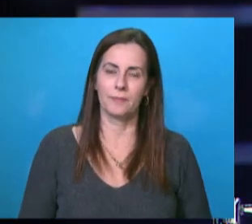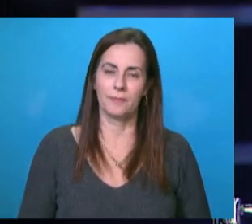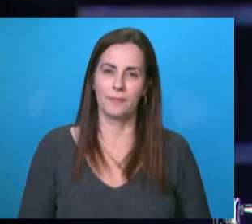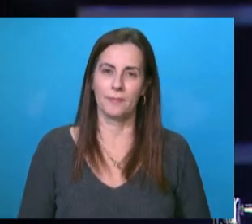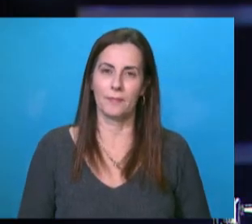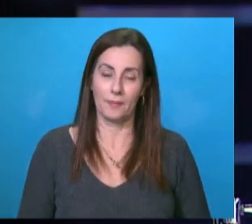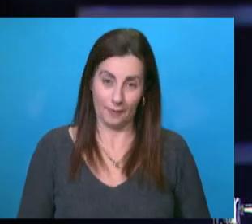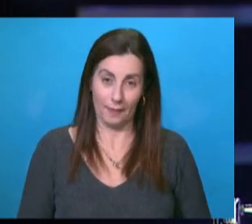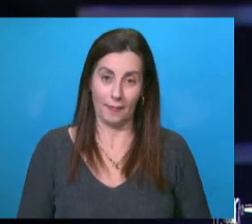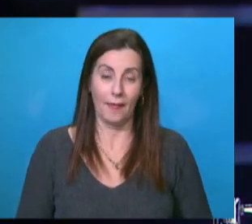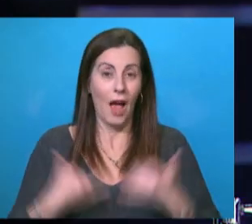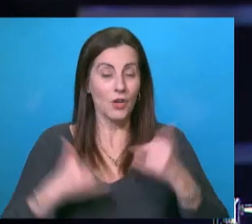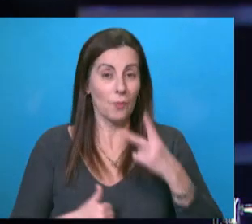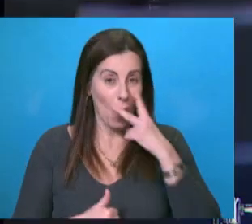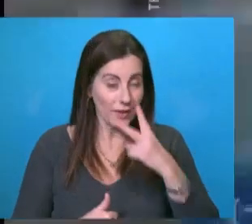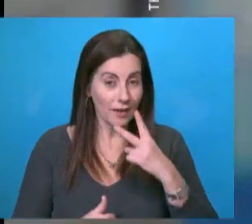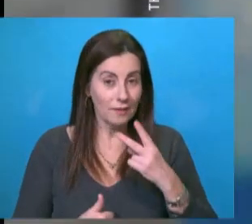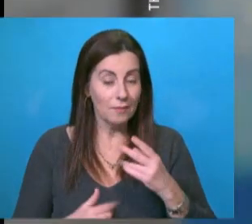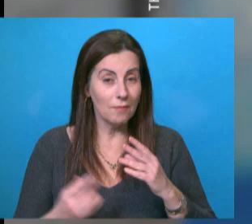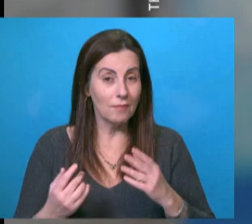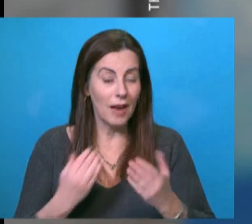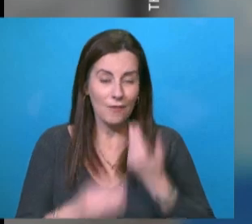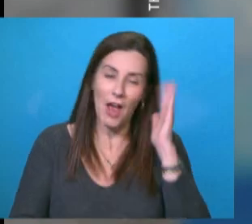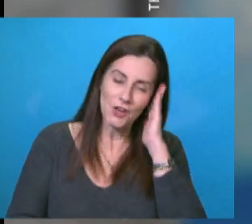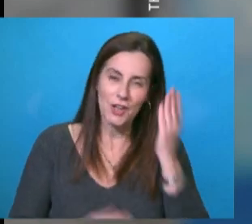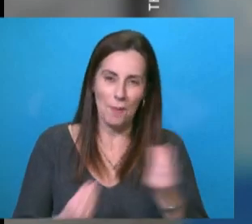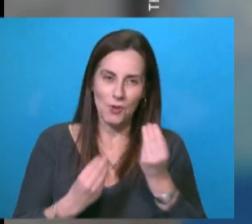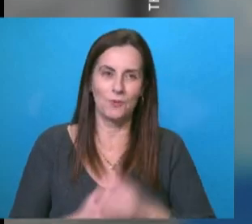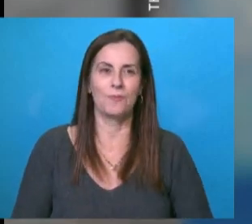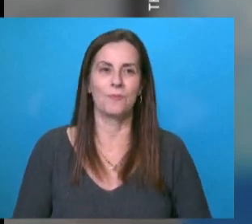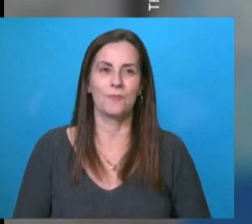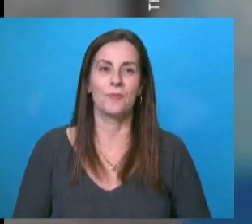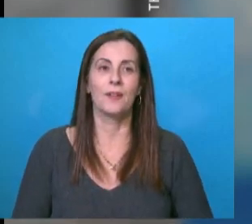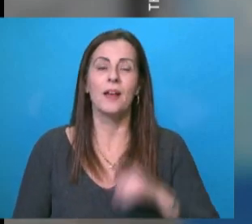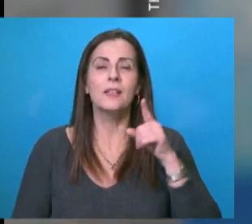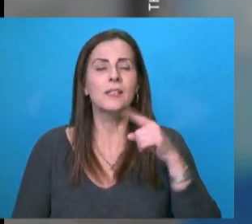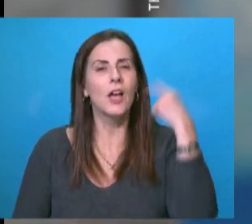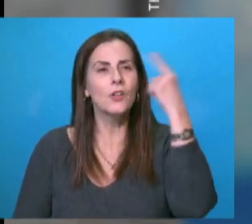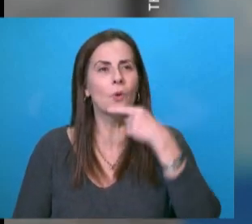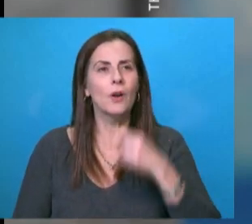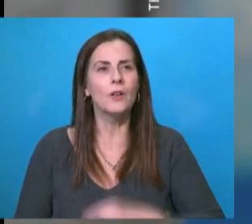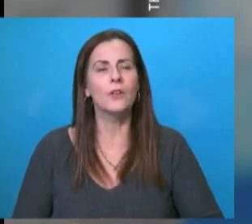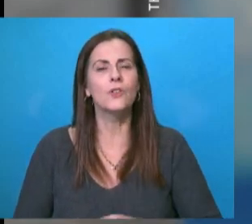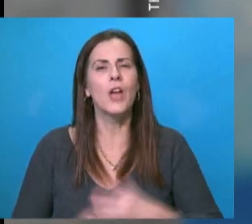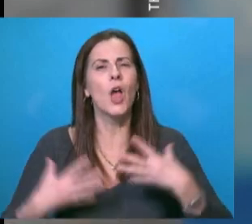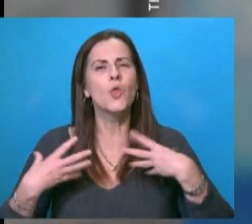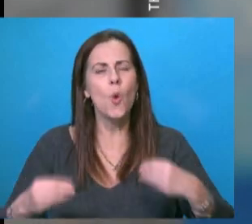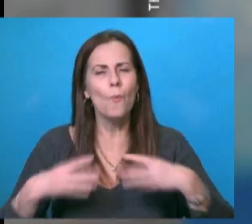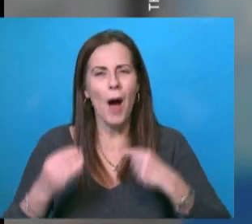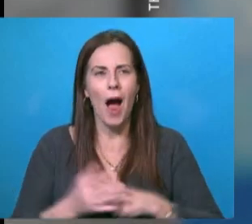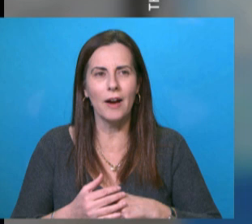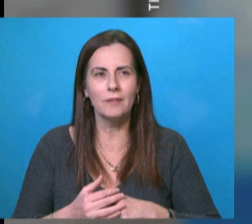עכשיו בואו נראה תמונה לפני השינה. זהו דיוקן של דובת קוטב, המרפררת לתמונה